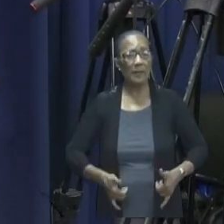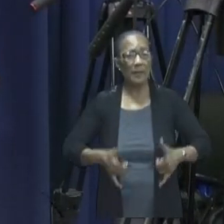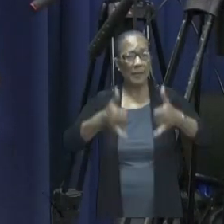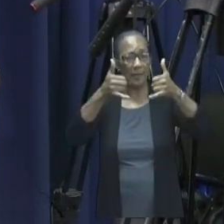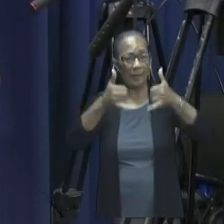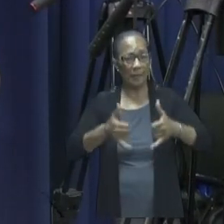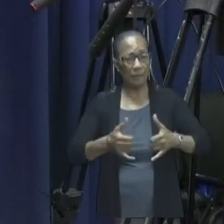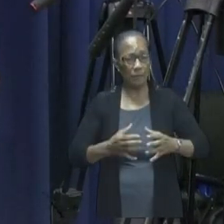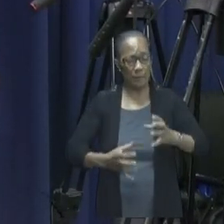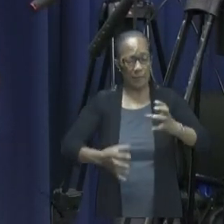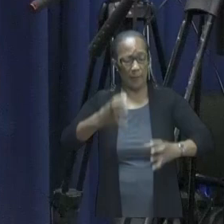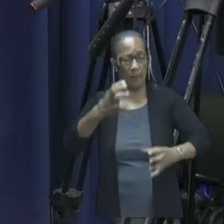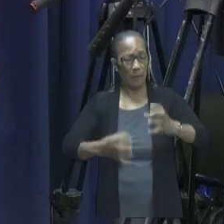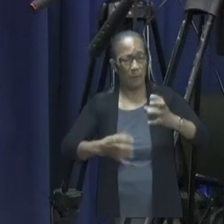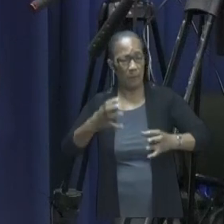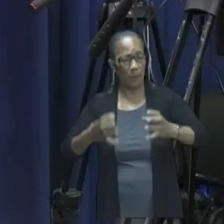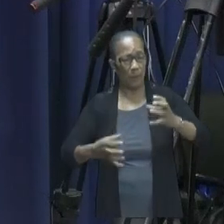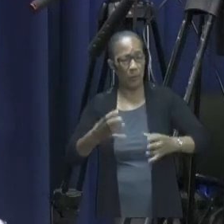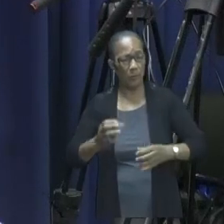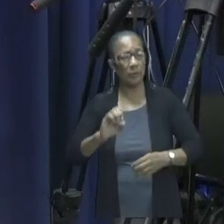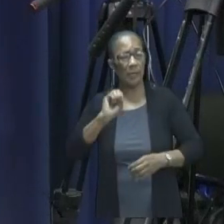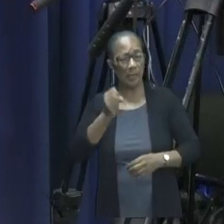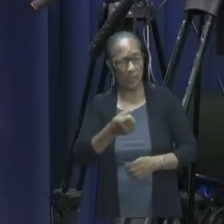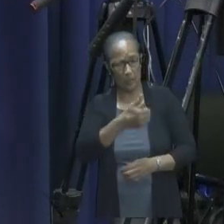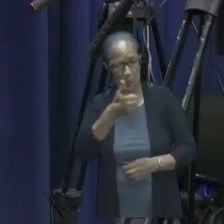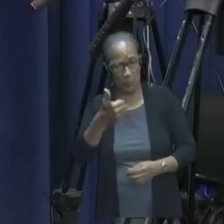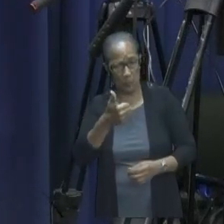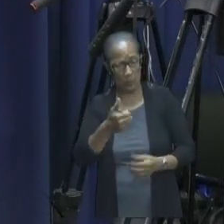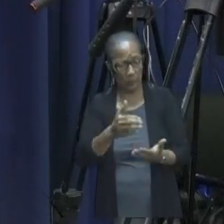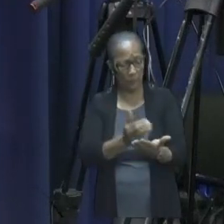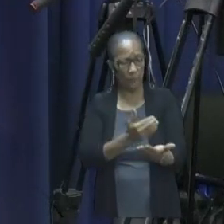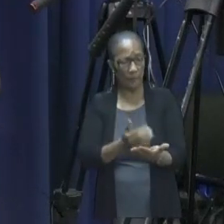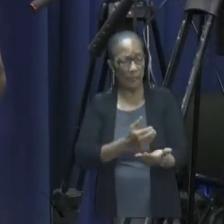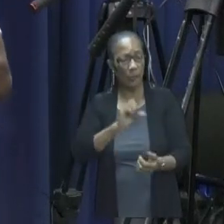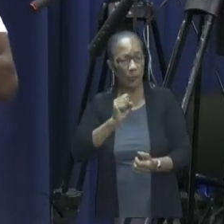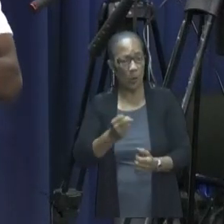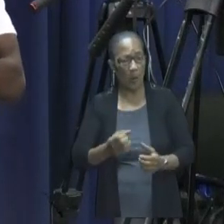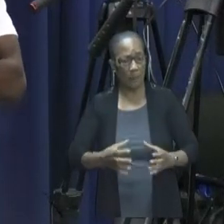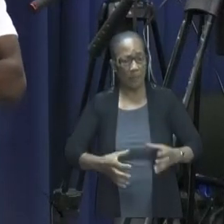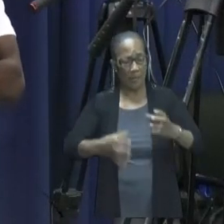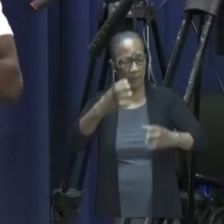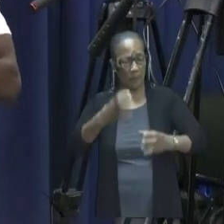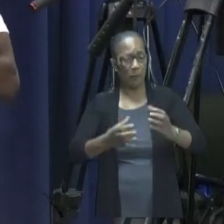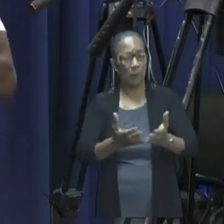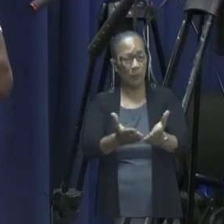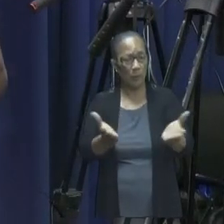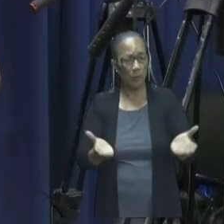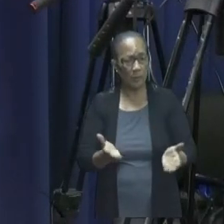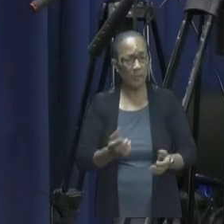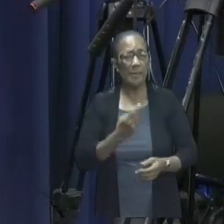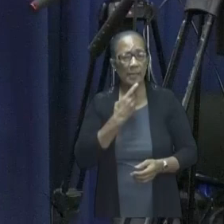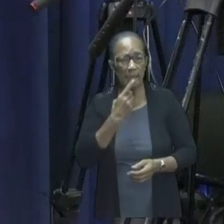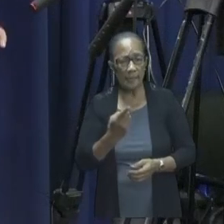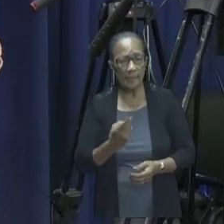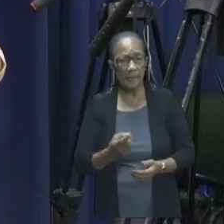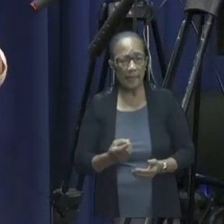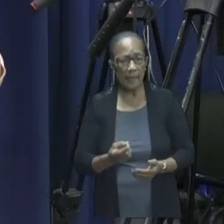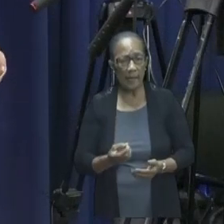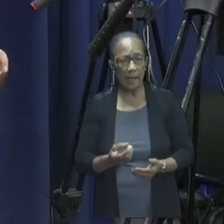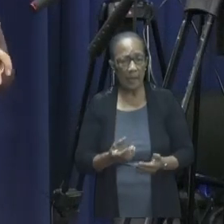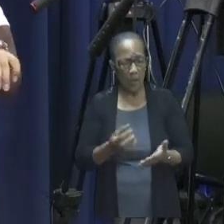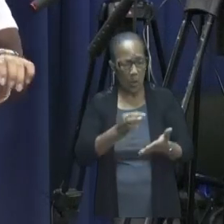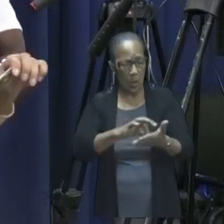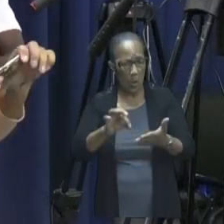mac kun je ook al credits verdienen ook door het groene bas press 10 te laten is er al uitgerekend hoeveel carbon